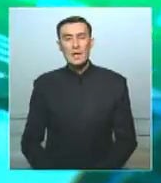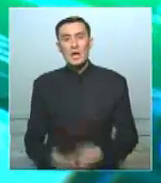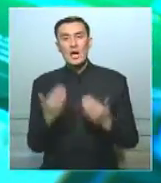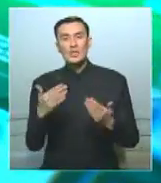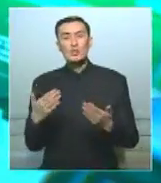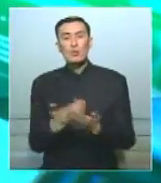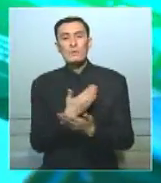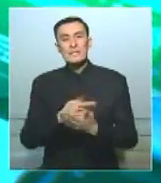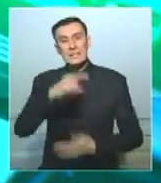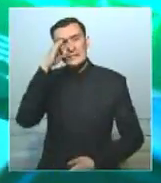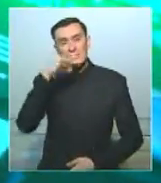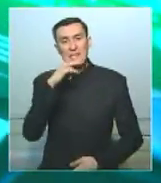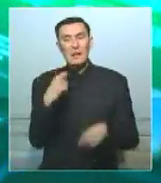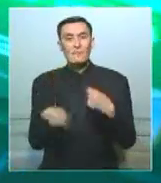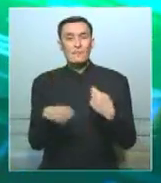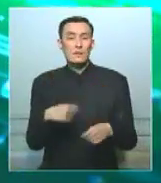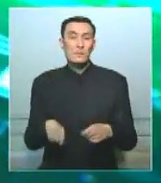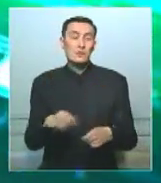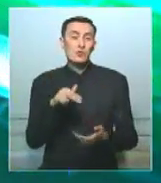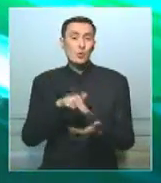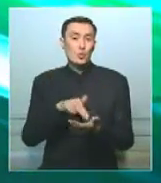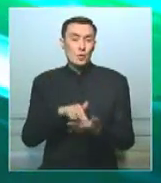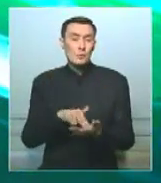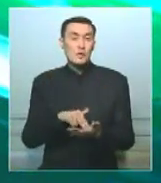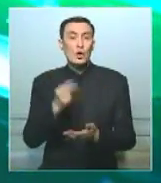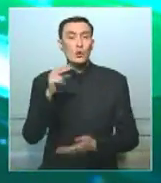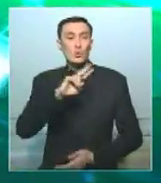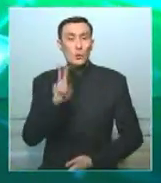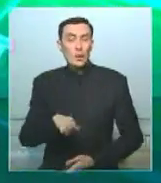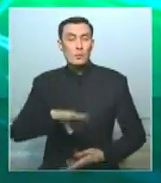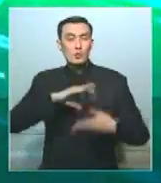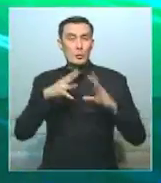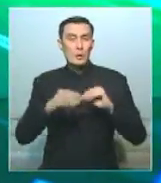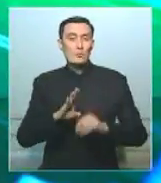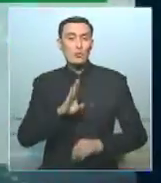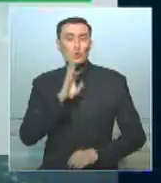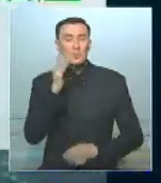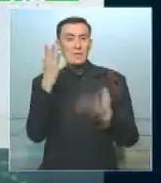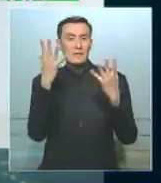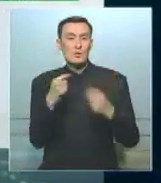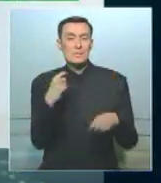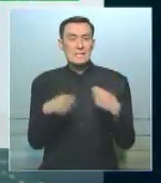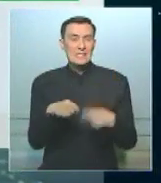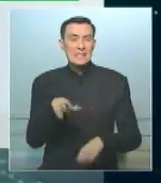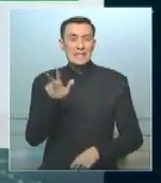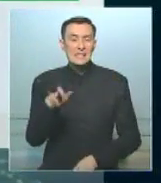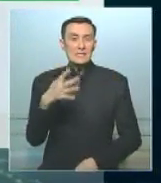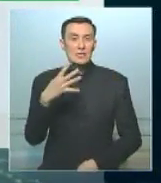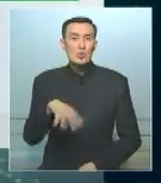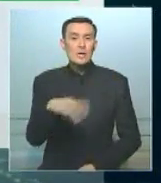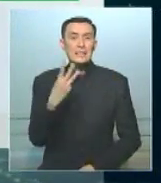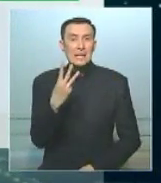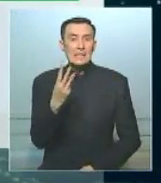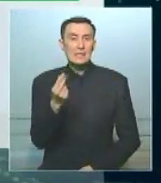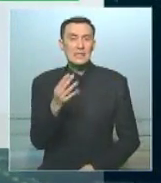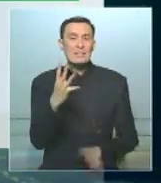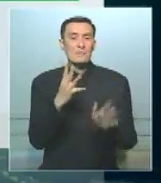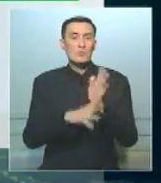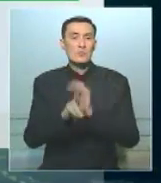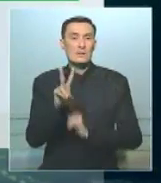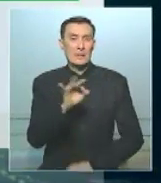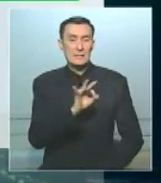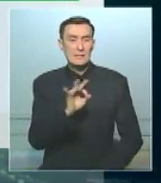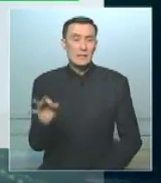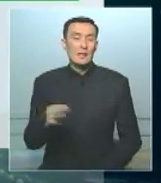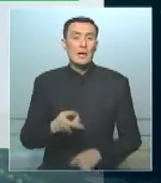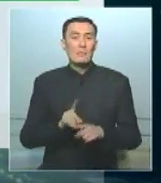А сейчас новости казахстанской фондовой биржи. Средневзвешенный курс доллара по результатам утренней и дневной сессии 343 тенге 92 тиена.